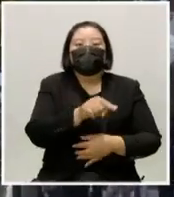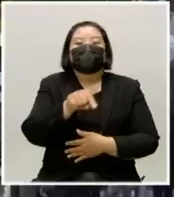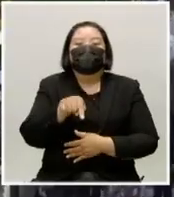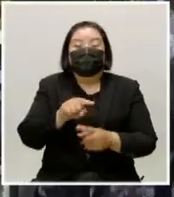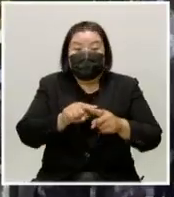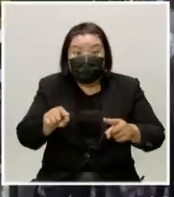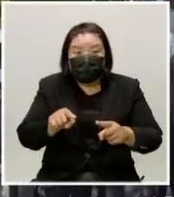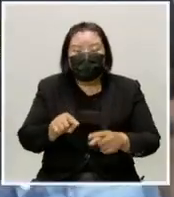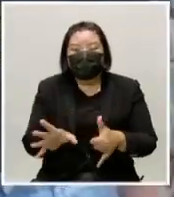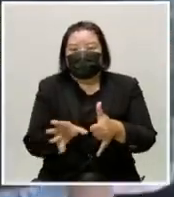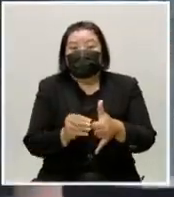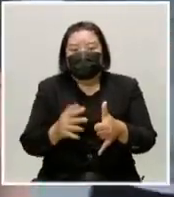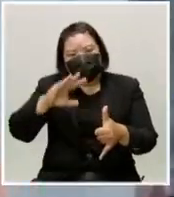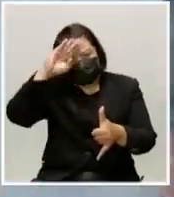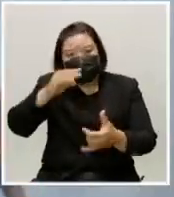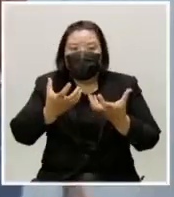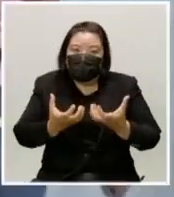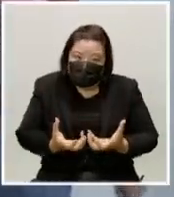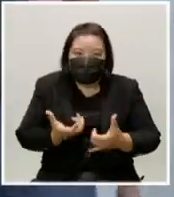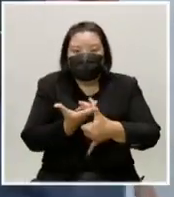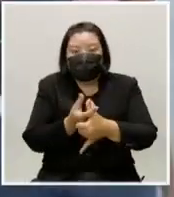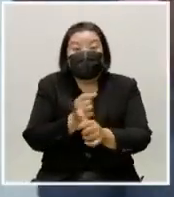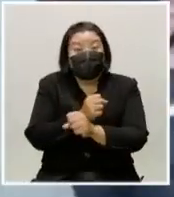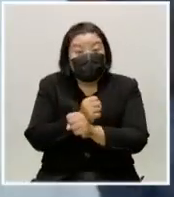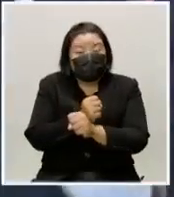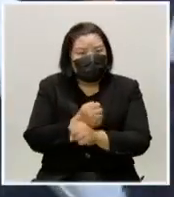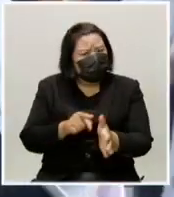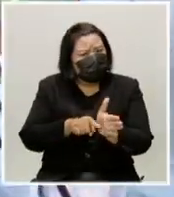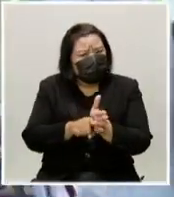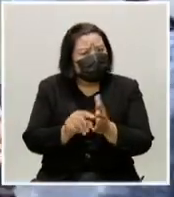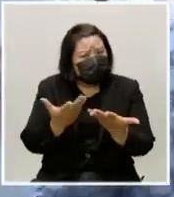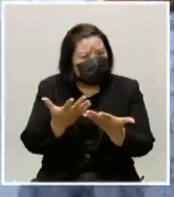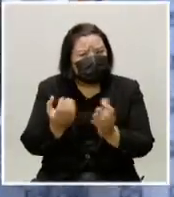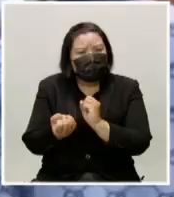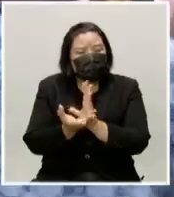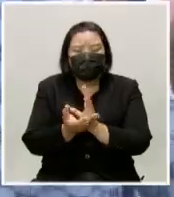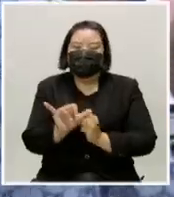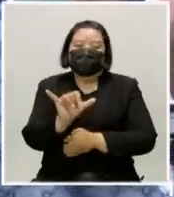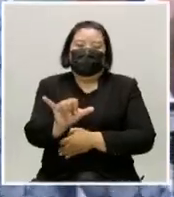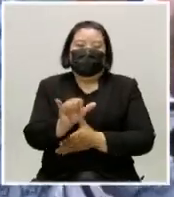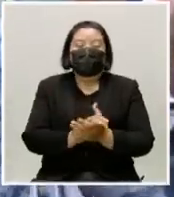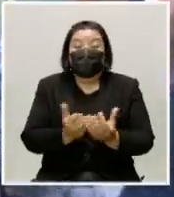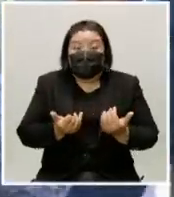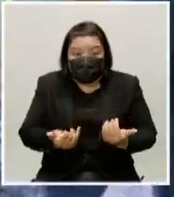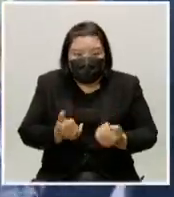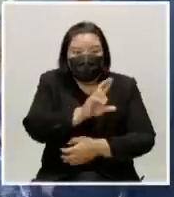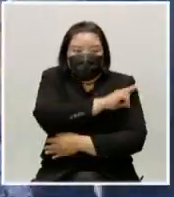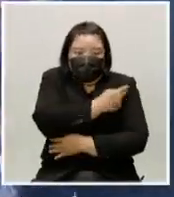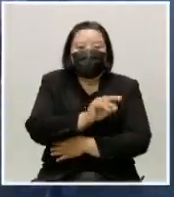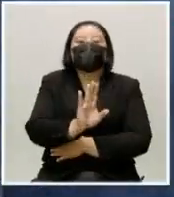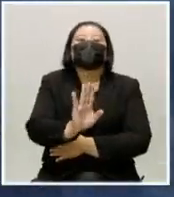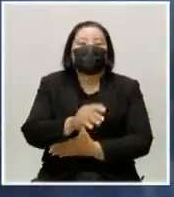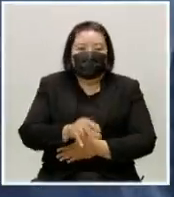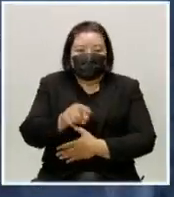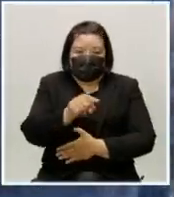ำให้มีอาการรุนแรงขึ้นหรือทำให้วัคซีนที่ใช้อยู่ลดประสิทธิภาพลงหรือไม่ PHE กำลังทำการทดลองในห้องป